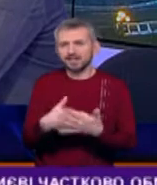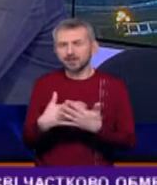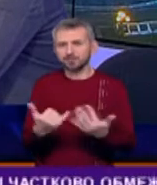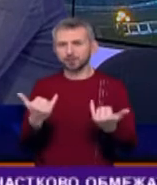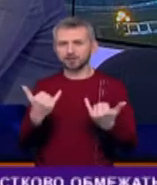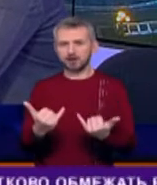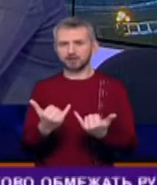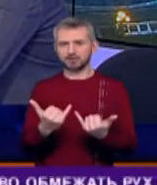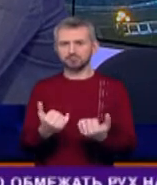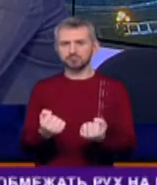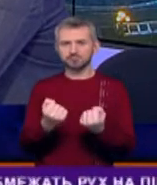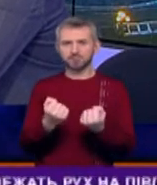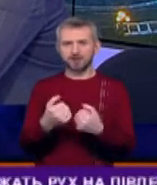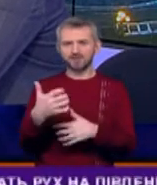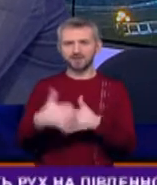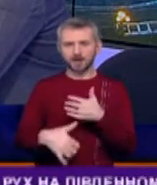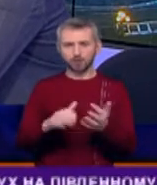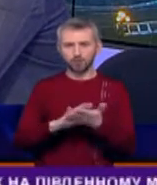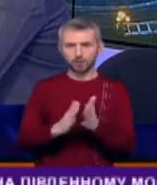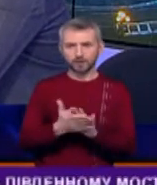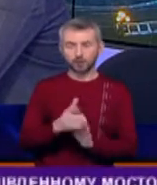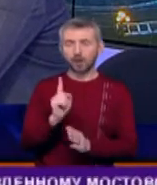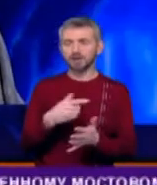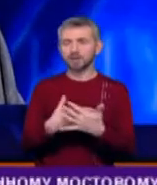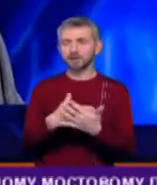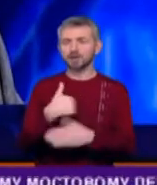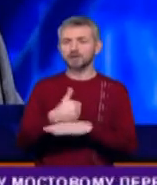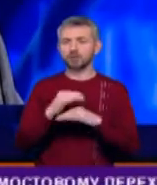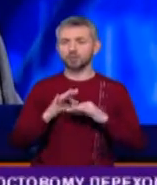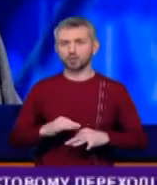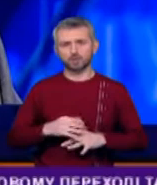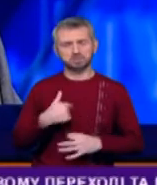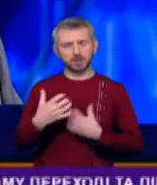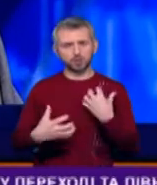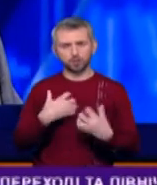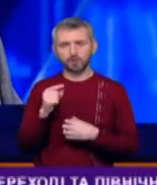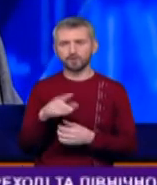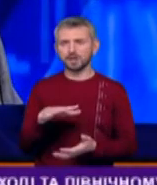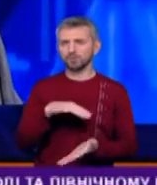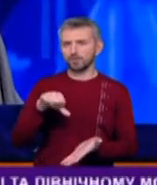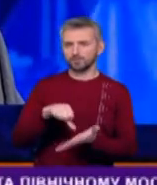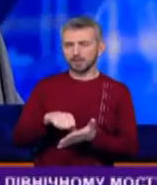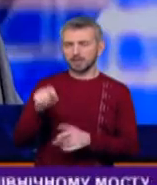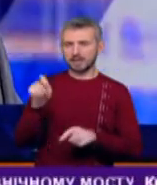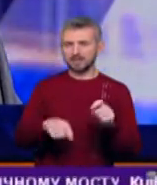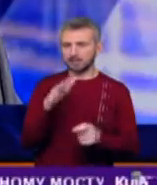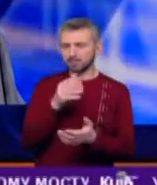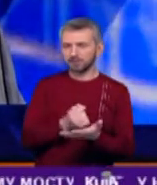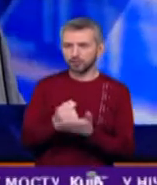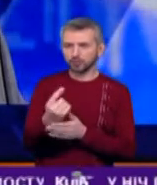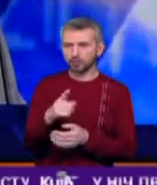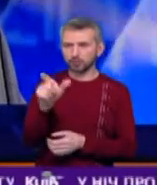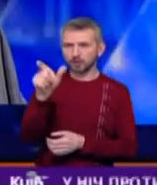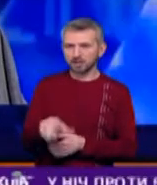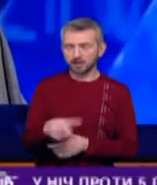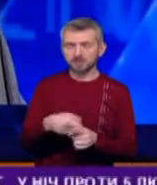якби тримає відносно нейтральну позицію, але, наприклад, генеральний прокурор мене турбує, тому що він був безпосередньо на з'їзді при висуненні одного з кандидатів.